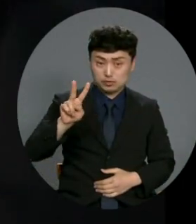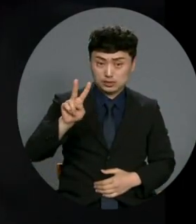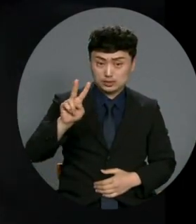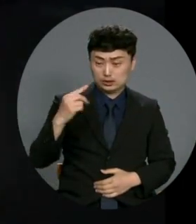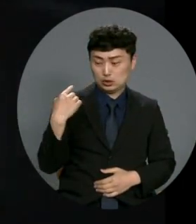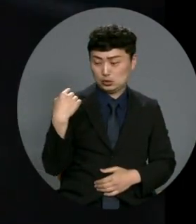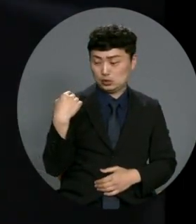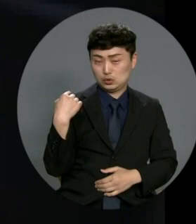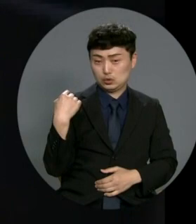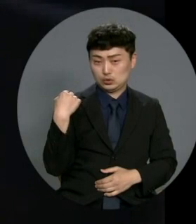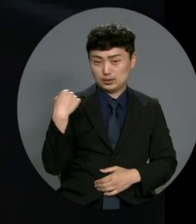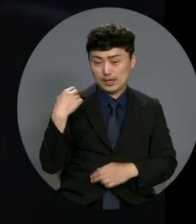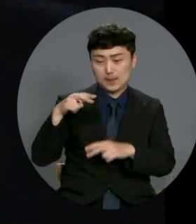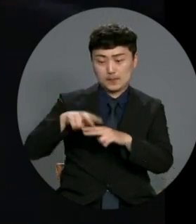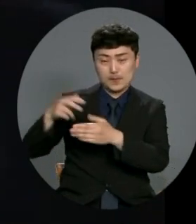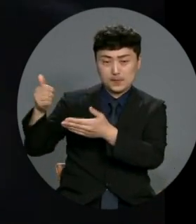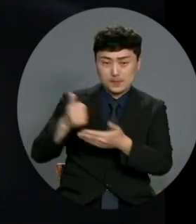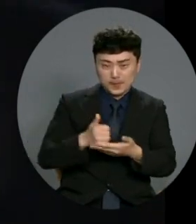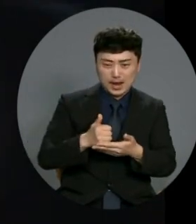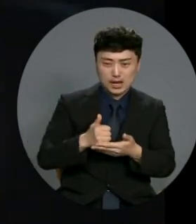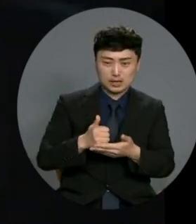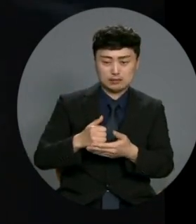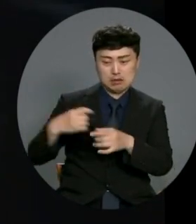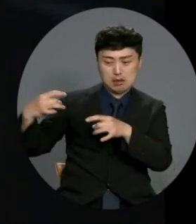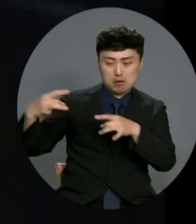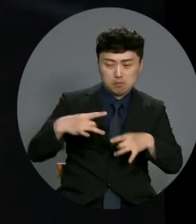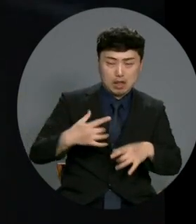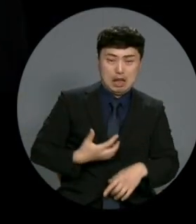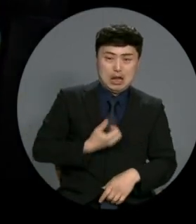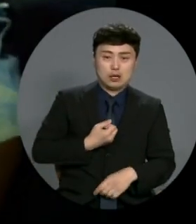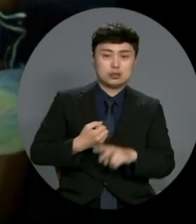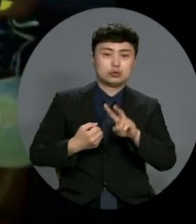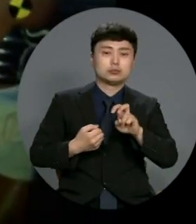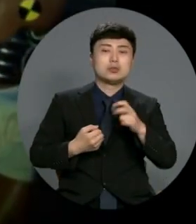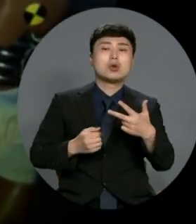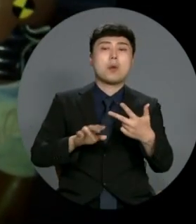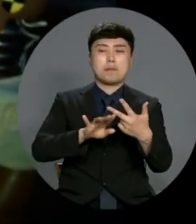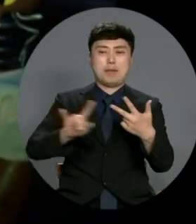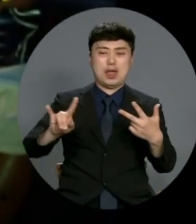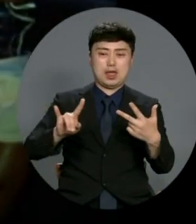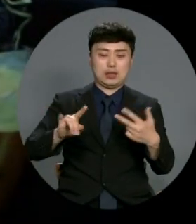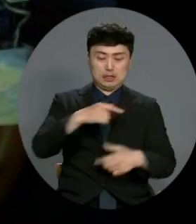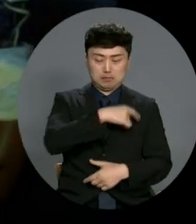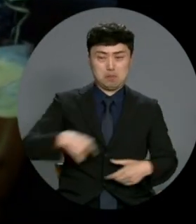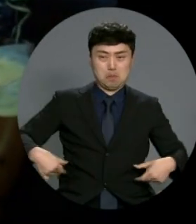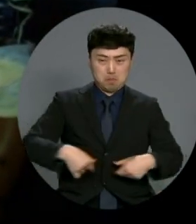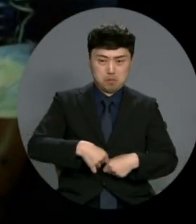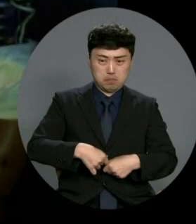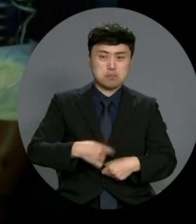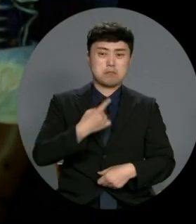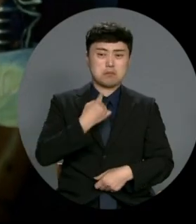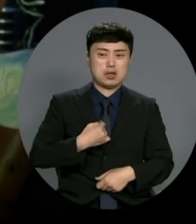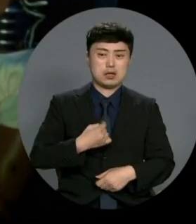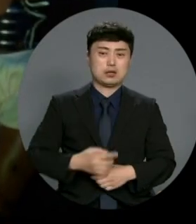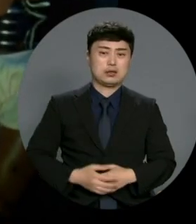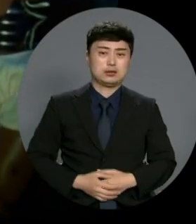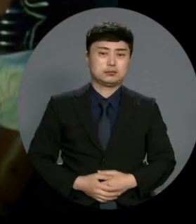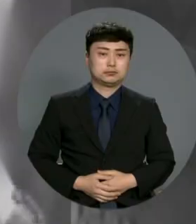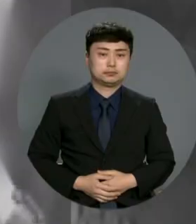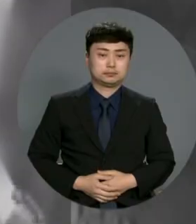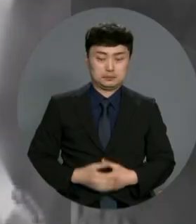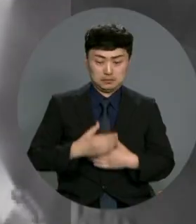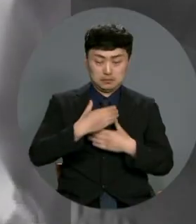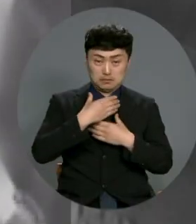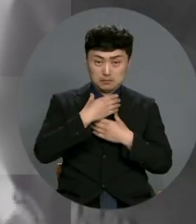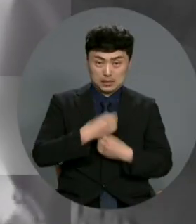뒷좌석 승객의 충격값이 무려 27배 더 커졌습니다. 모두 안전벨트를 착용하고 한 실험입니다.